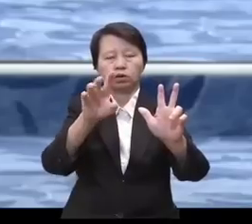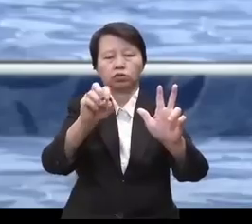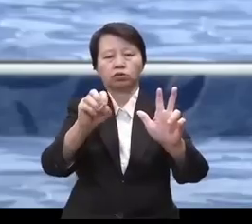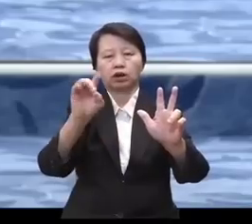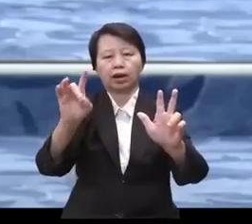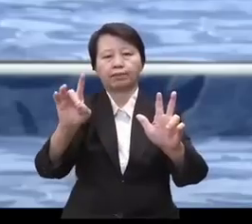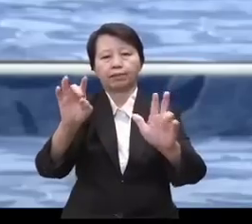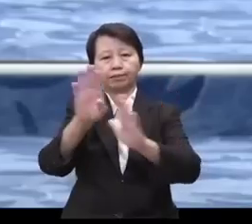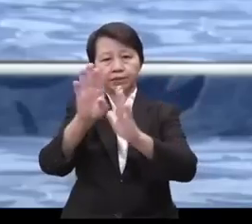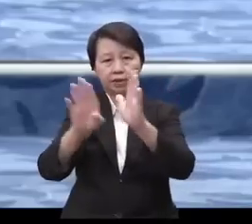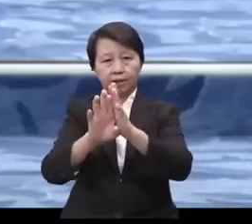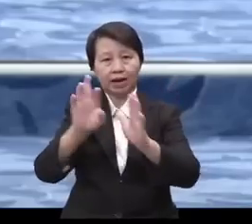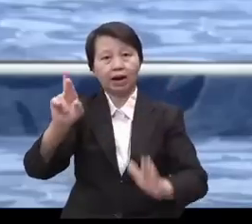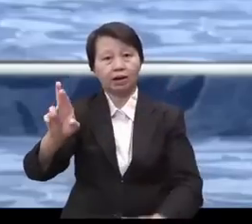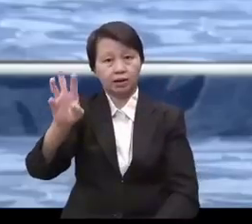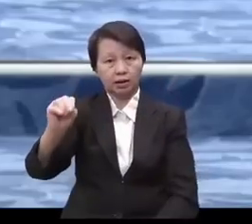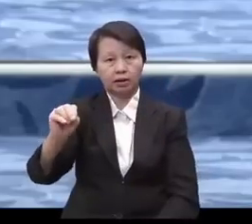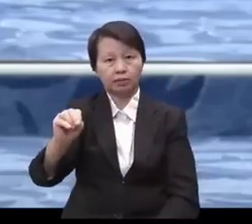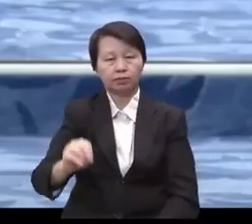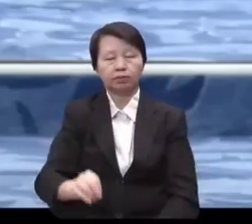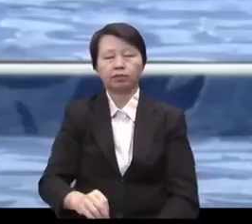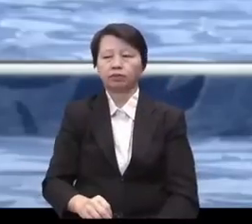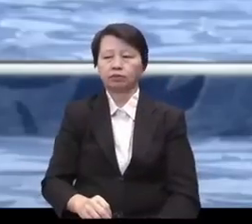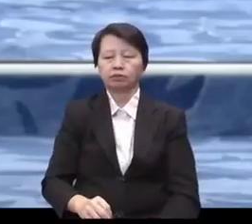31.086 bilion ringgit,